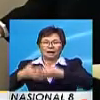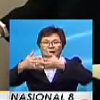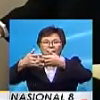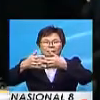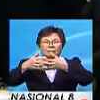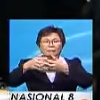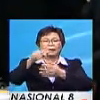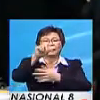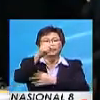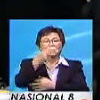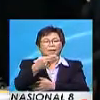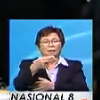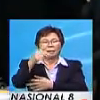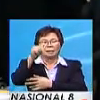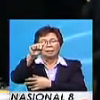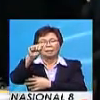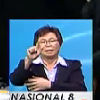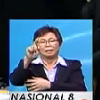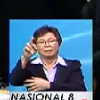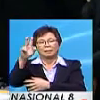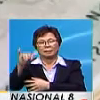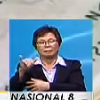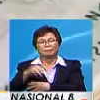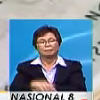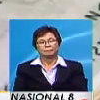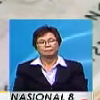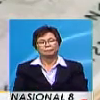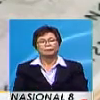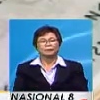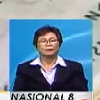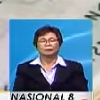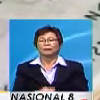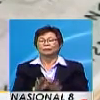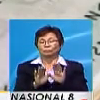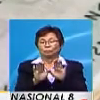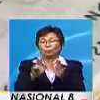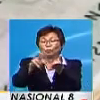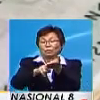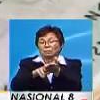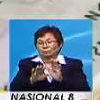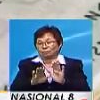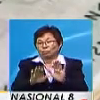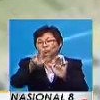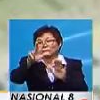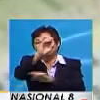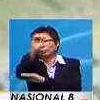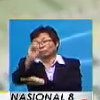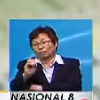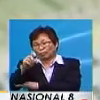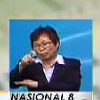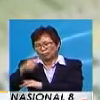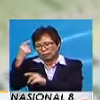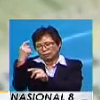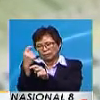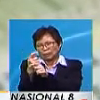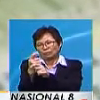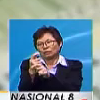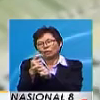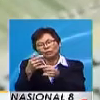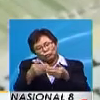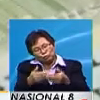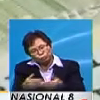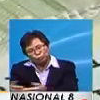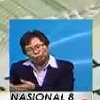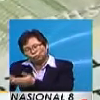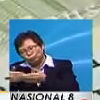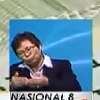Alejandro mayorkas di Washington DC kadar penolakan visa di bawah 3% itu juga perlu kekal secara berterusan